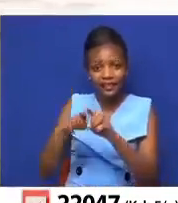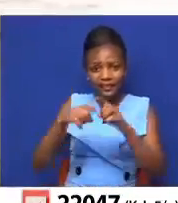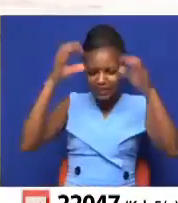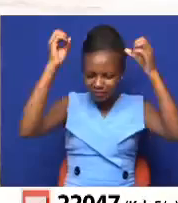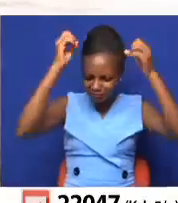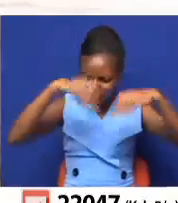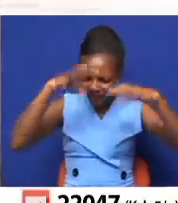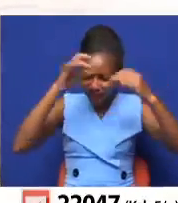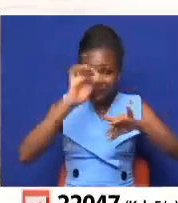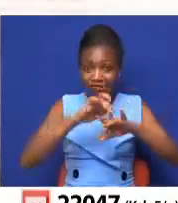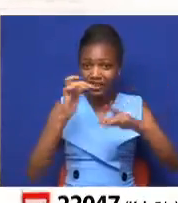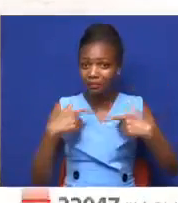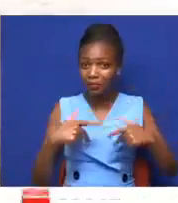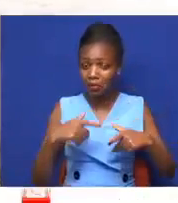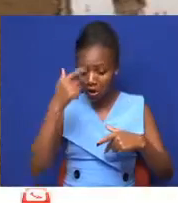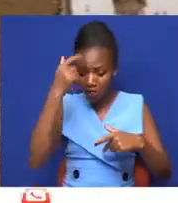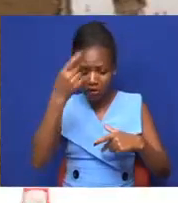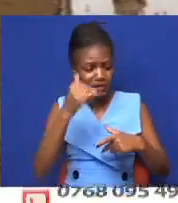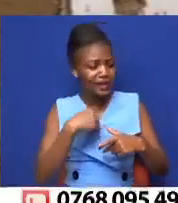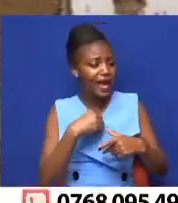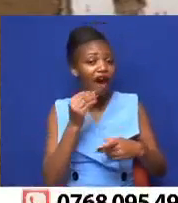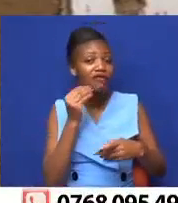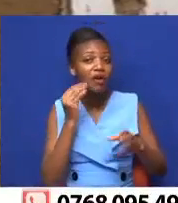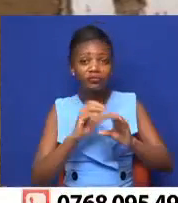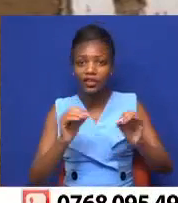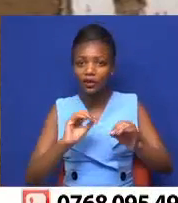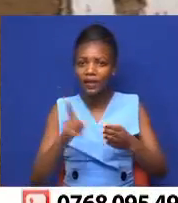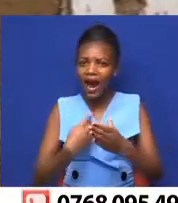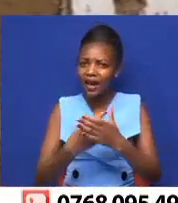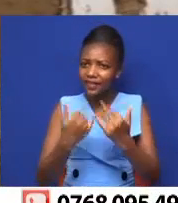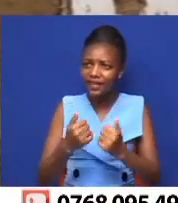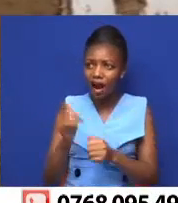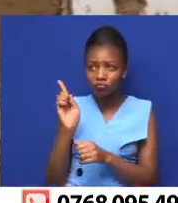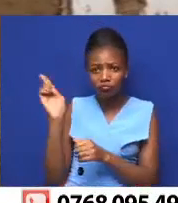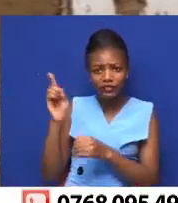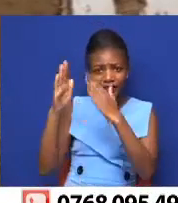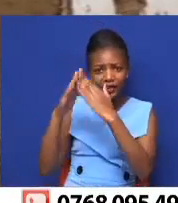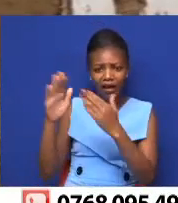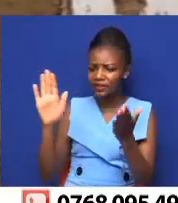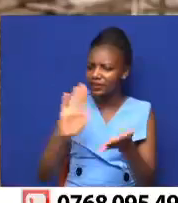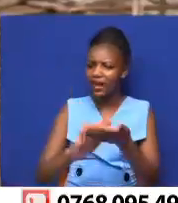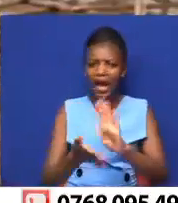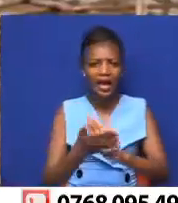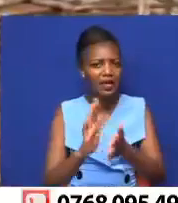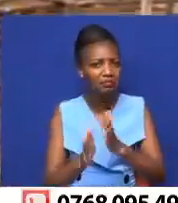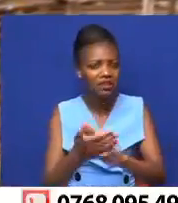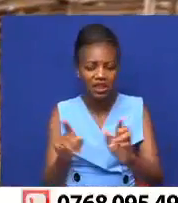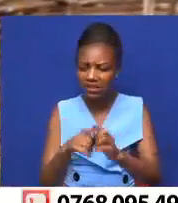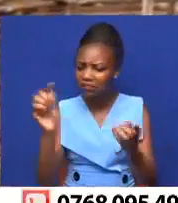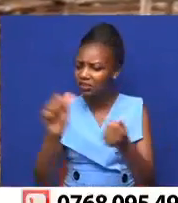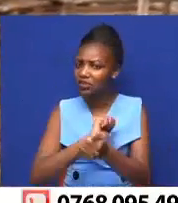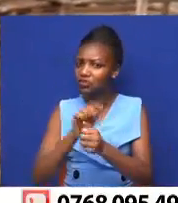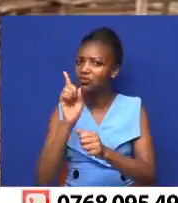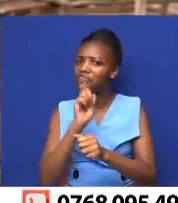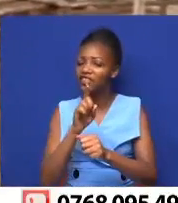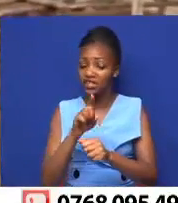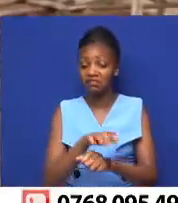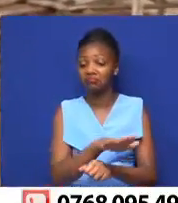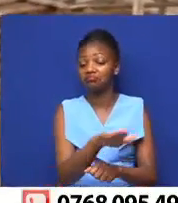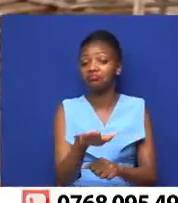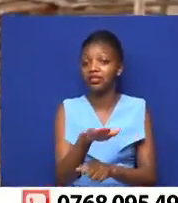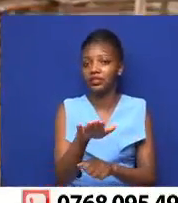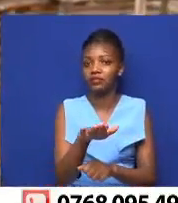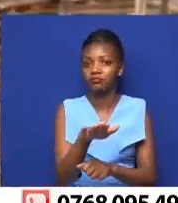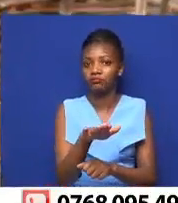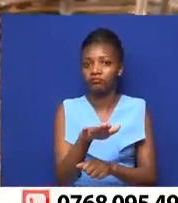imewacha wengi bila makao, vilivyobakia sasa ni vyumba hivi vilivyokuwa makazi ya wenyeji katika eneo hili la